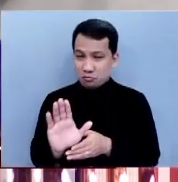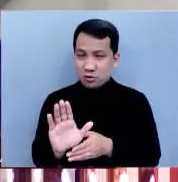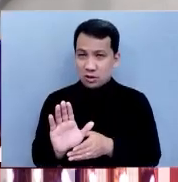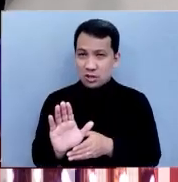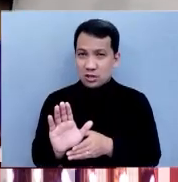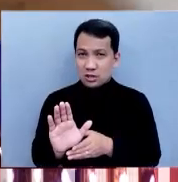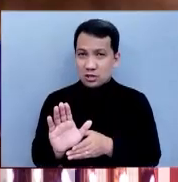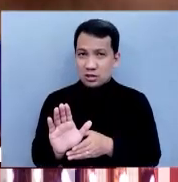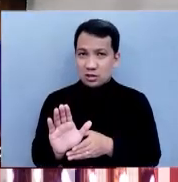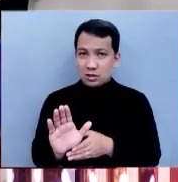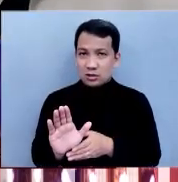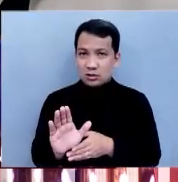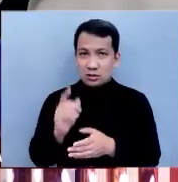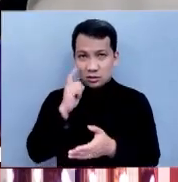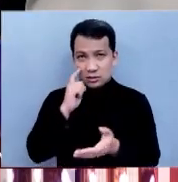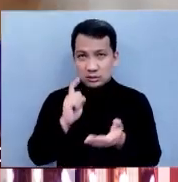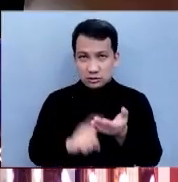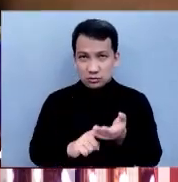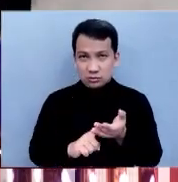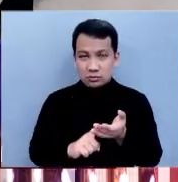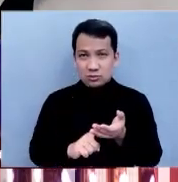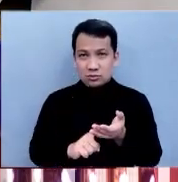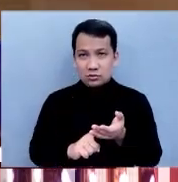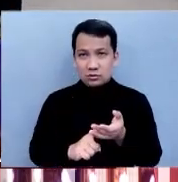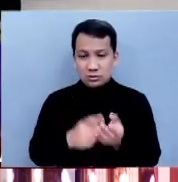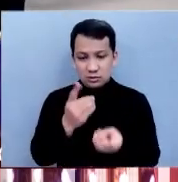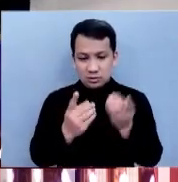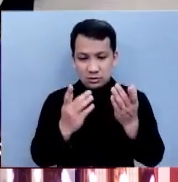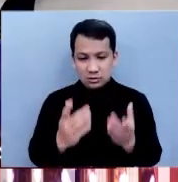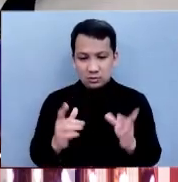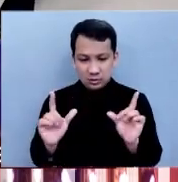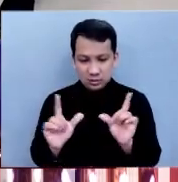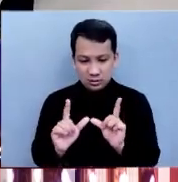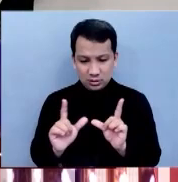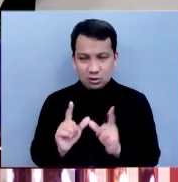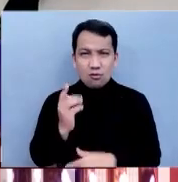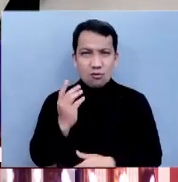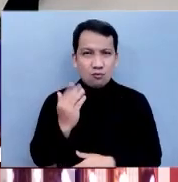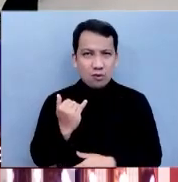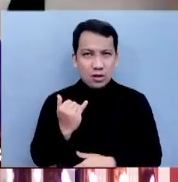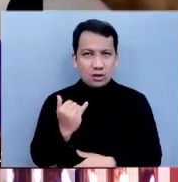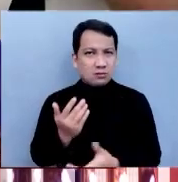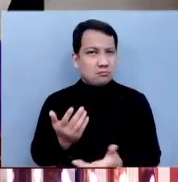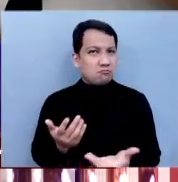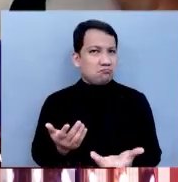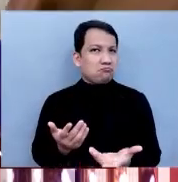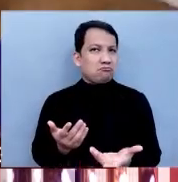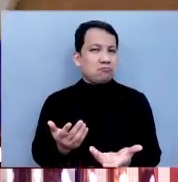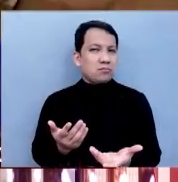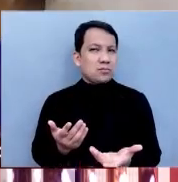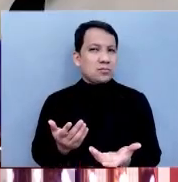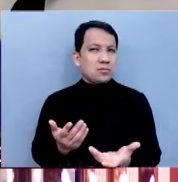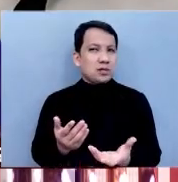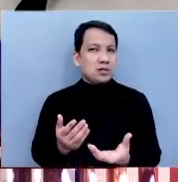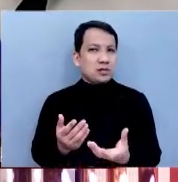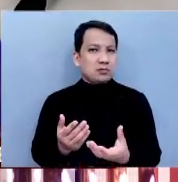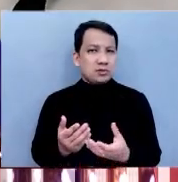kotse, registration. Ang driver, license. Di ba? So, what we did was,